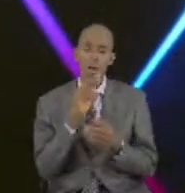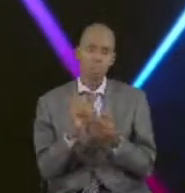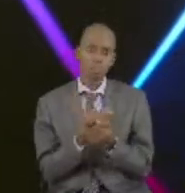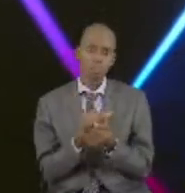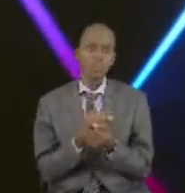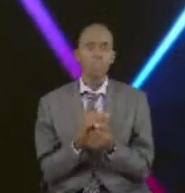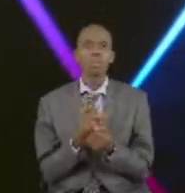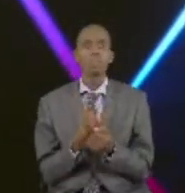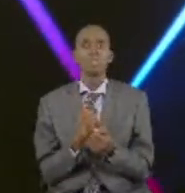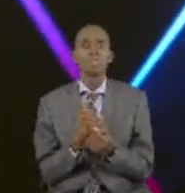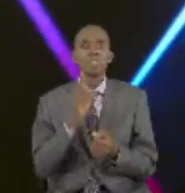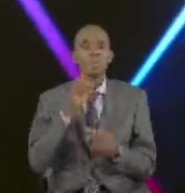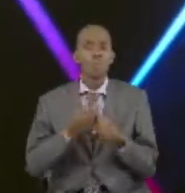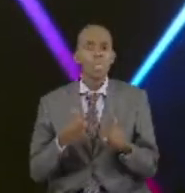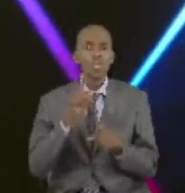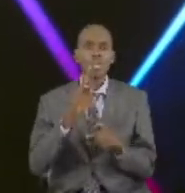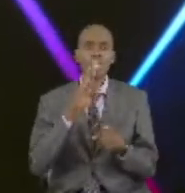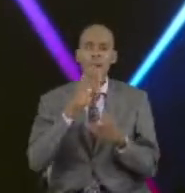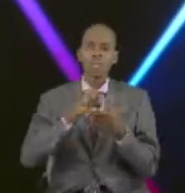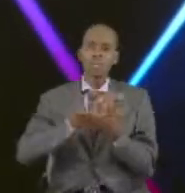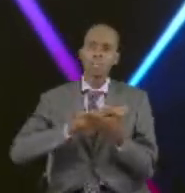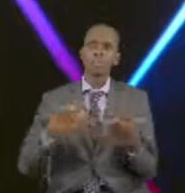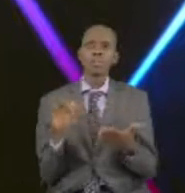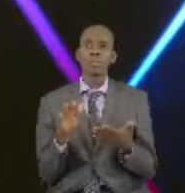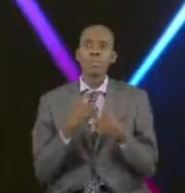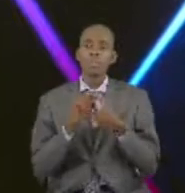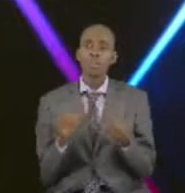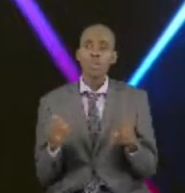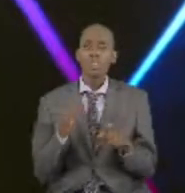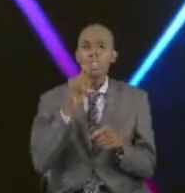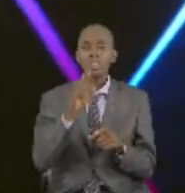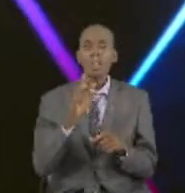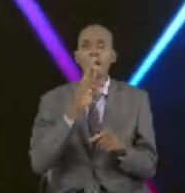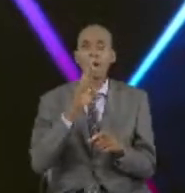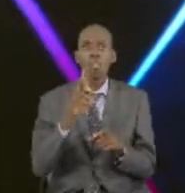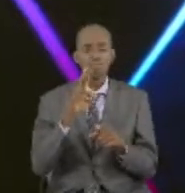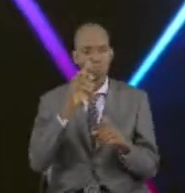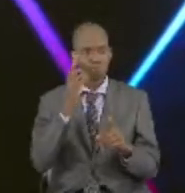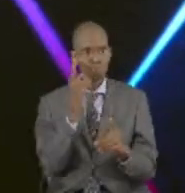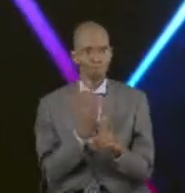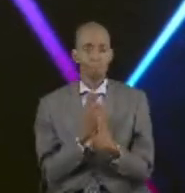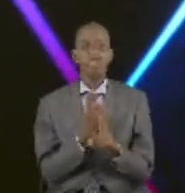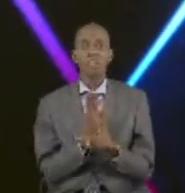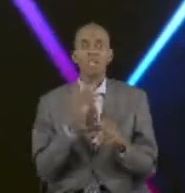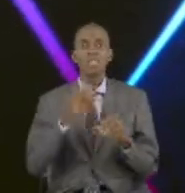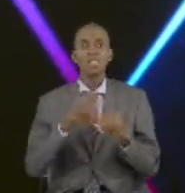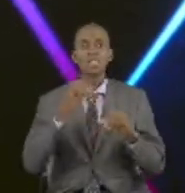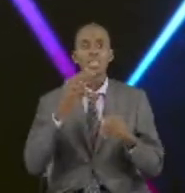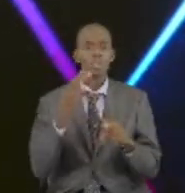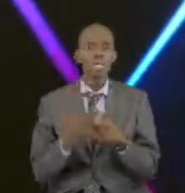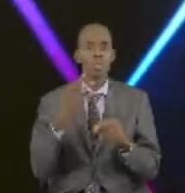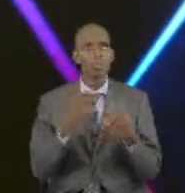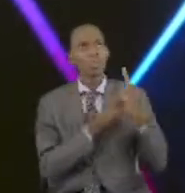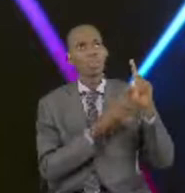avez été la vire mais vous avez été senti fier mais vous avez été justifiée au nom du seigneur